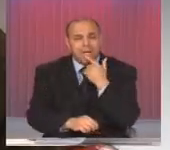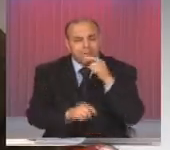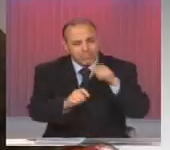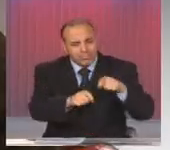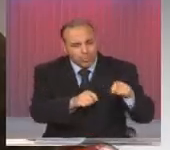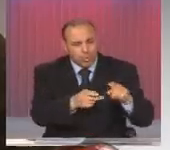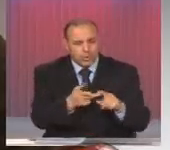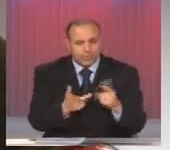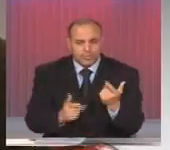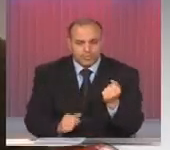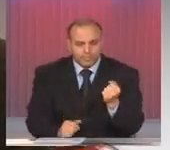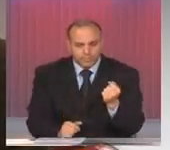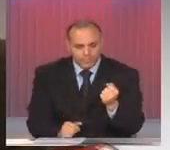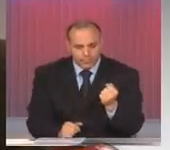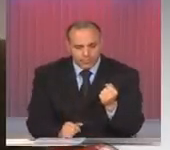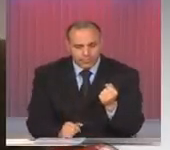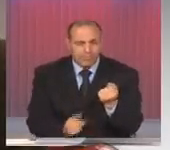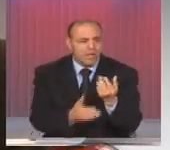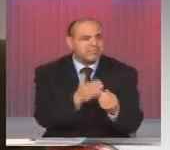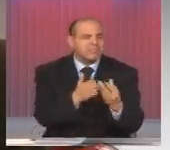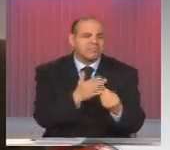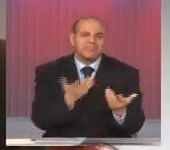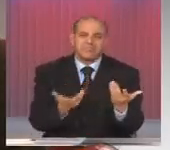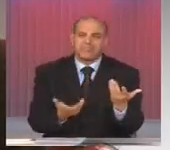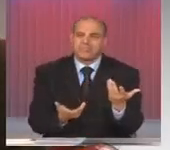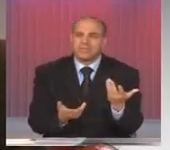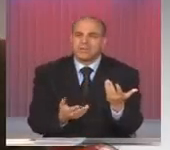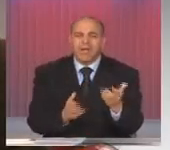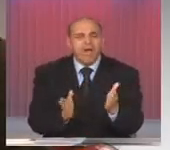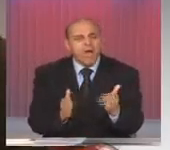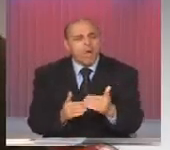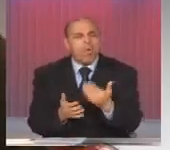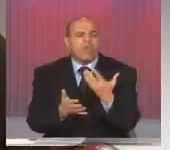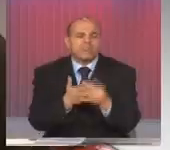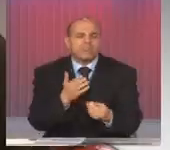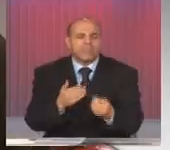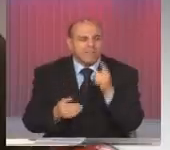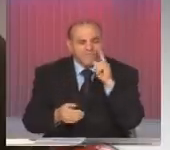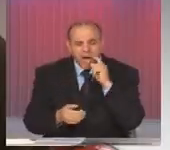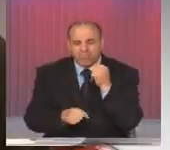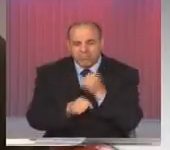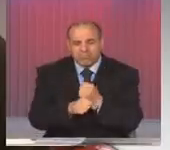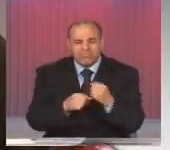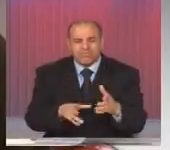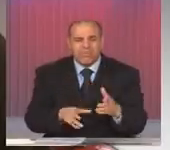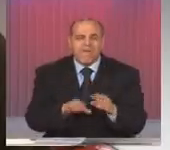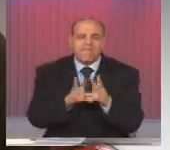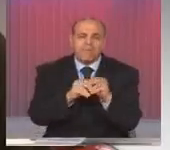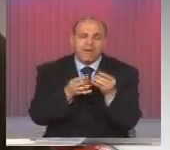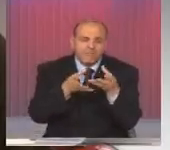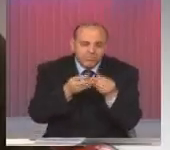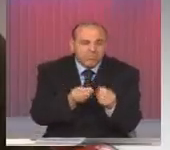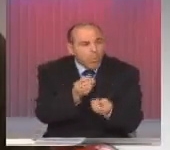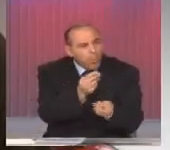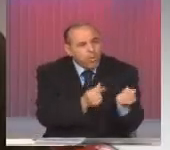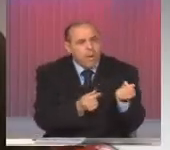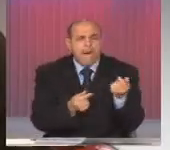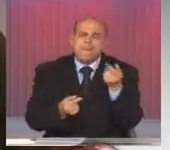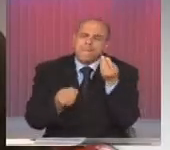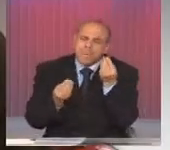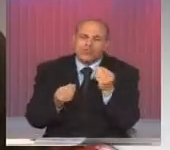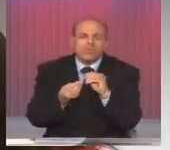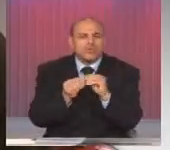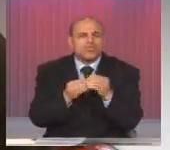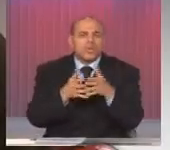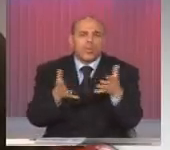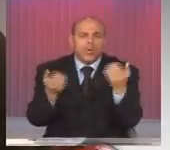الحظائر اللي فقدوا الشغل متاعهم، عاملات قطاع النسيج، كذلك عائلات المفقودين من الهجرة. هناك التقاء لمختلف